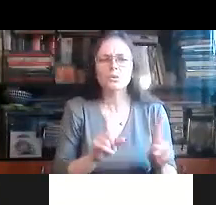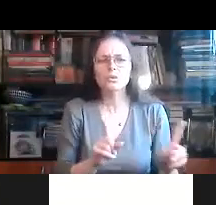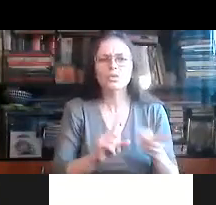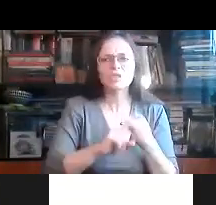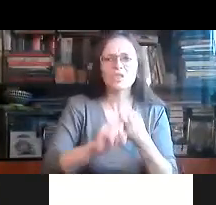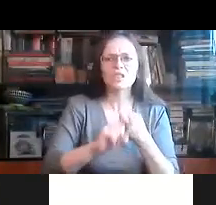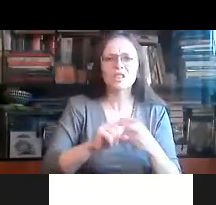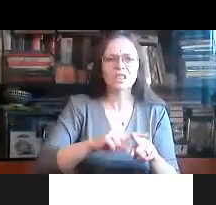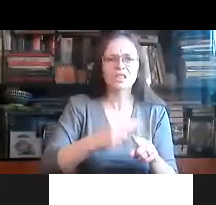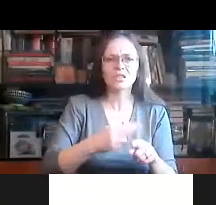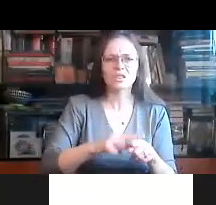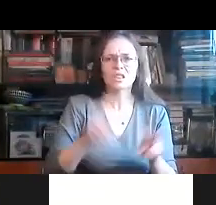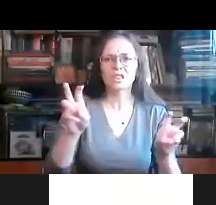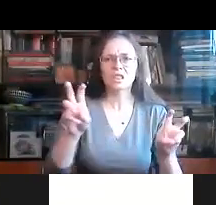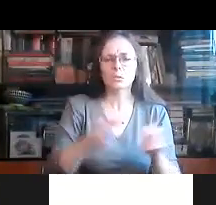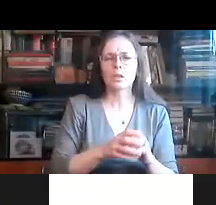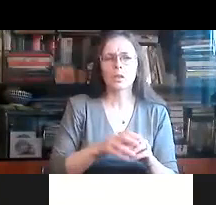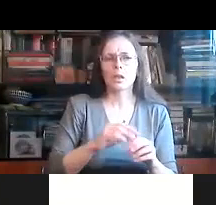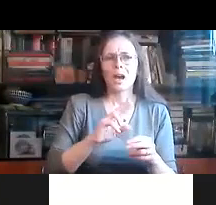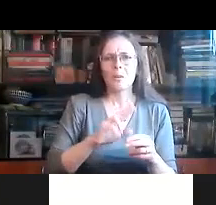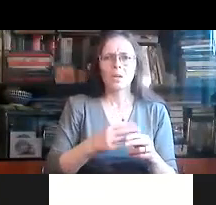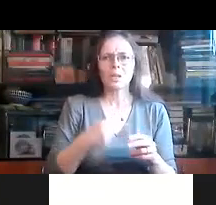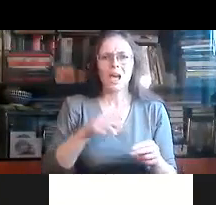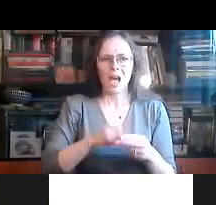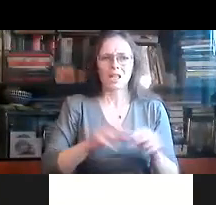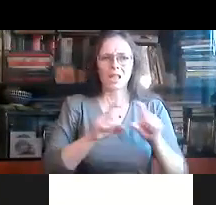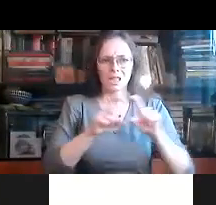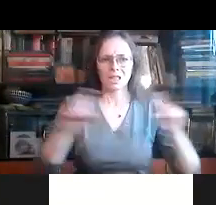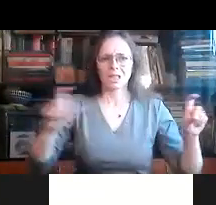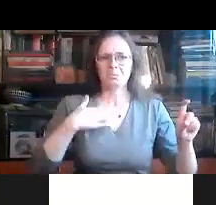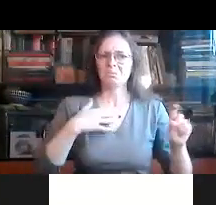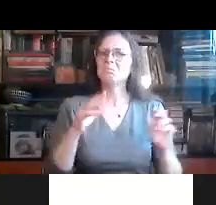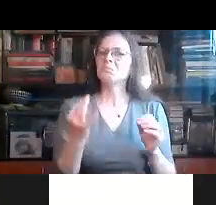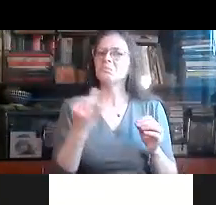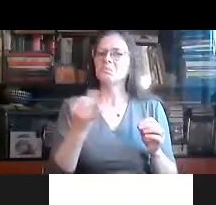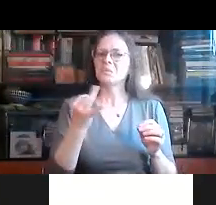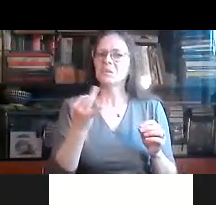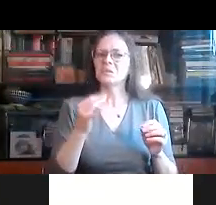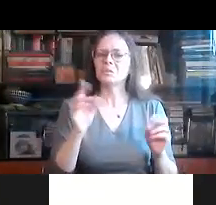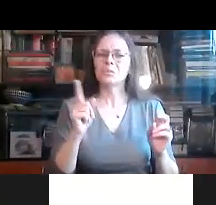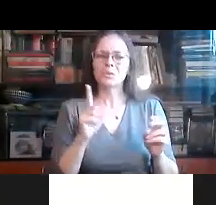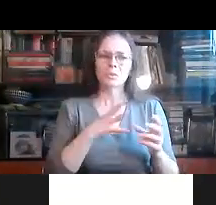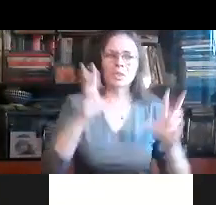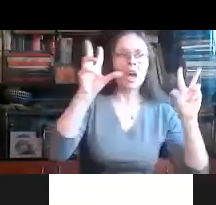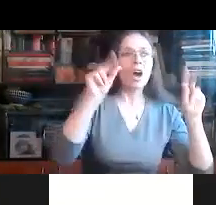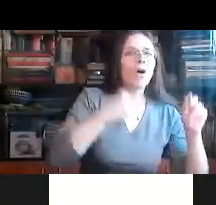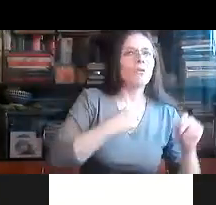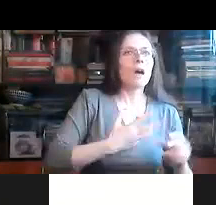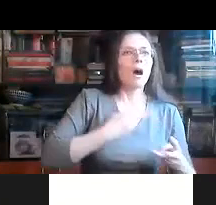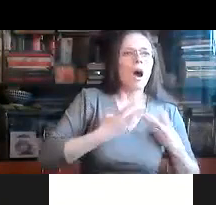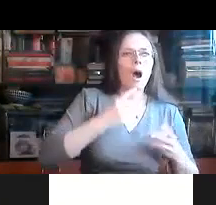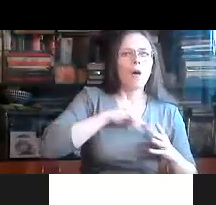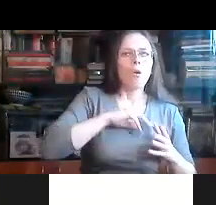меня это было какое-то счастье, но одновременно это было очень тяжело, потому что я, как только стали говорить всякие разные на